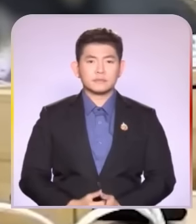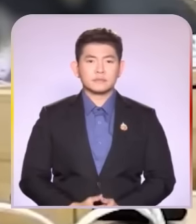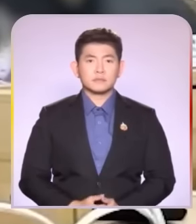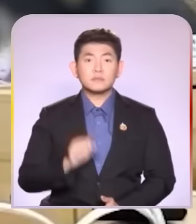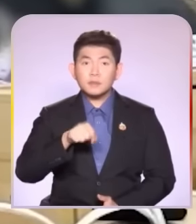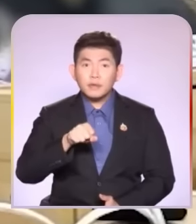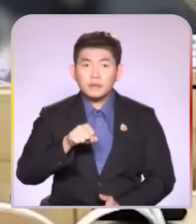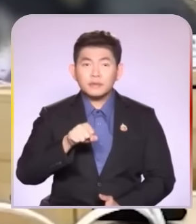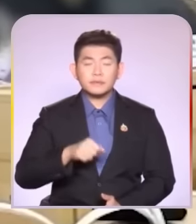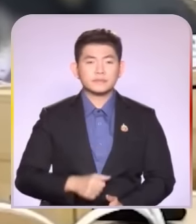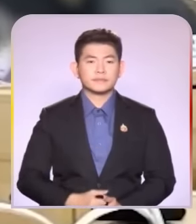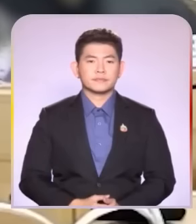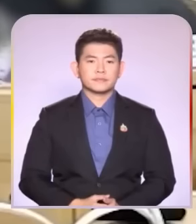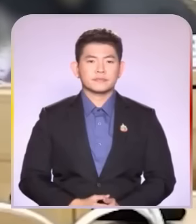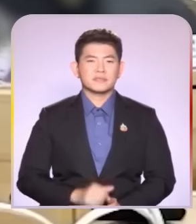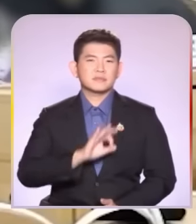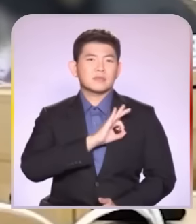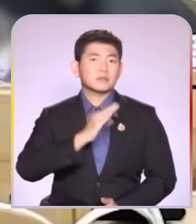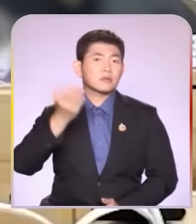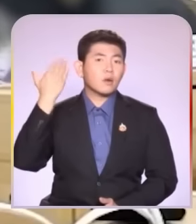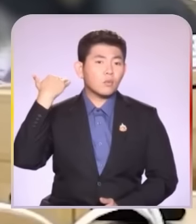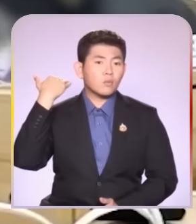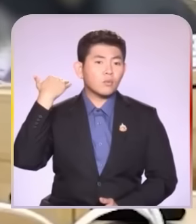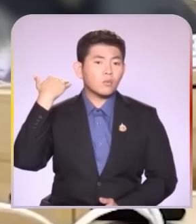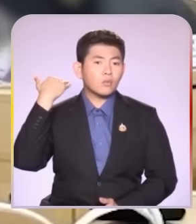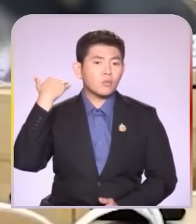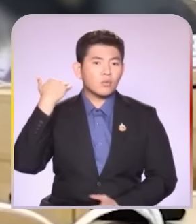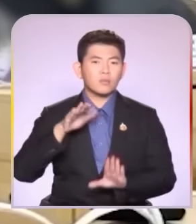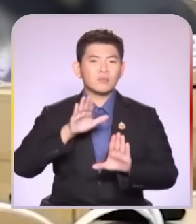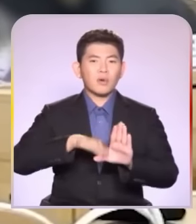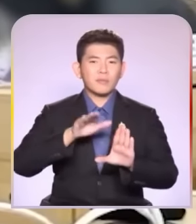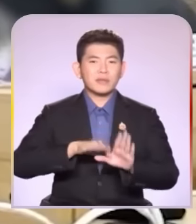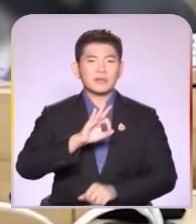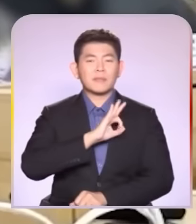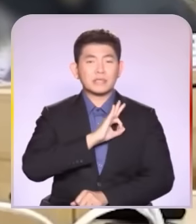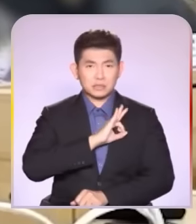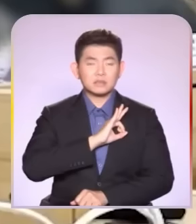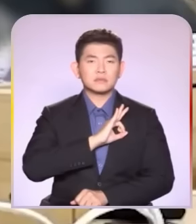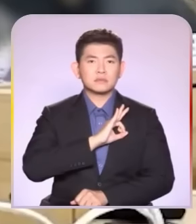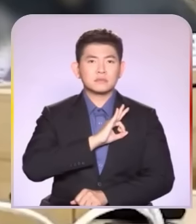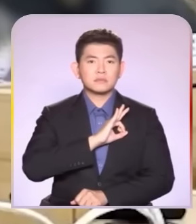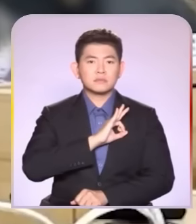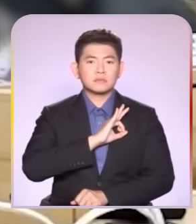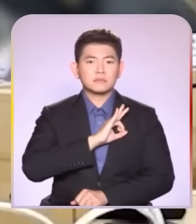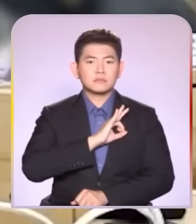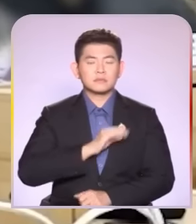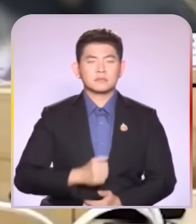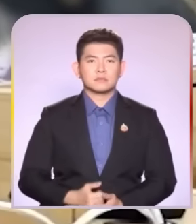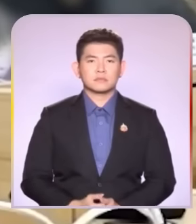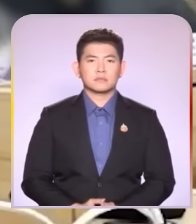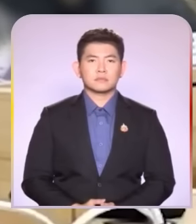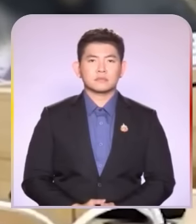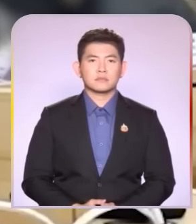ใช่ไหมสมาชิกเก่าตอนนั้นเขามาจดทะเบียนเขาเป็นลูกสมาชิกตาเหลวเลยนะ